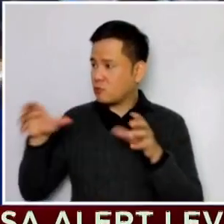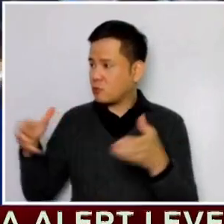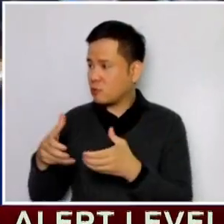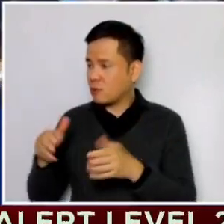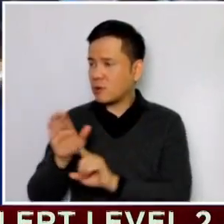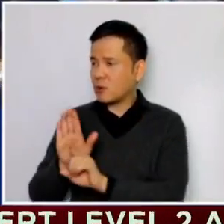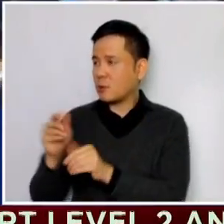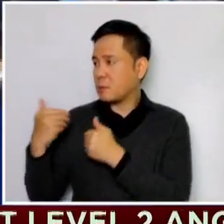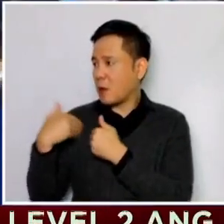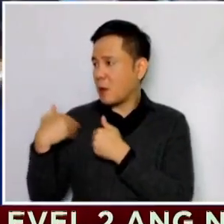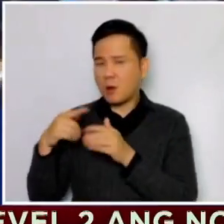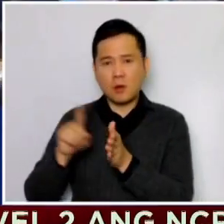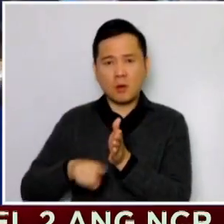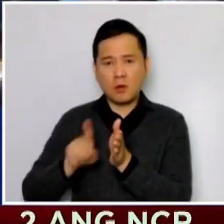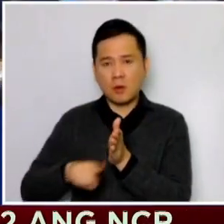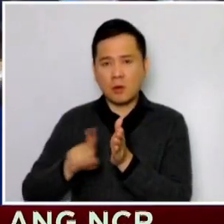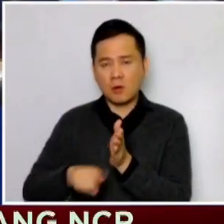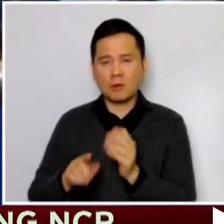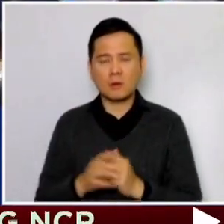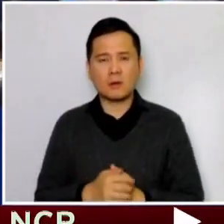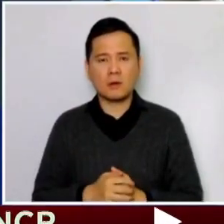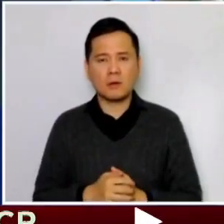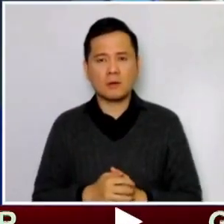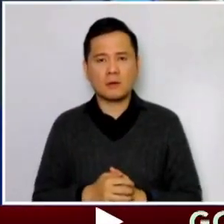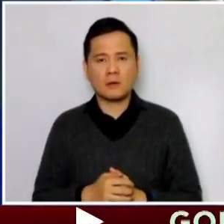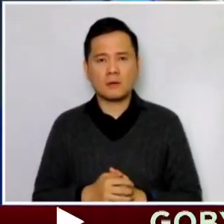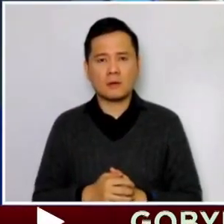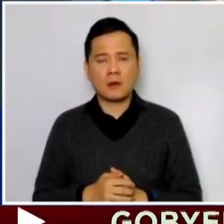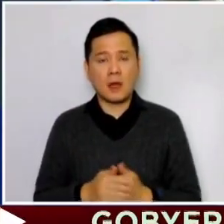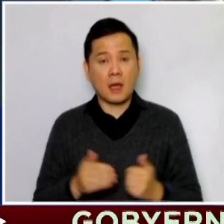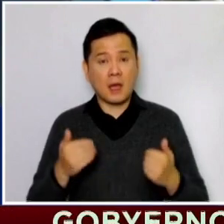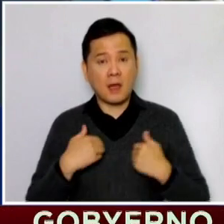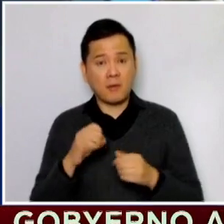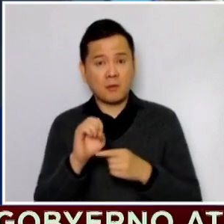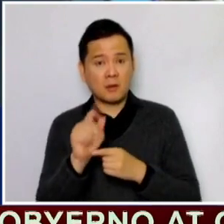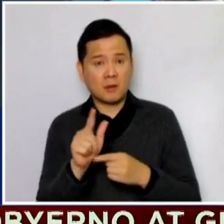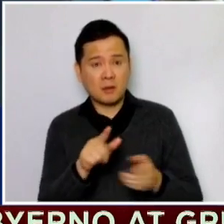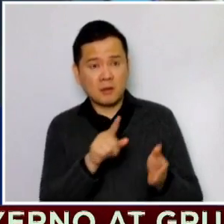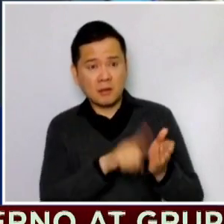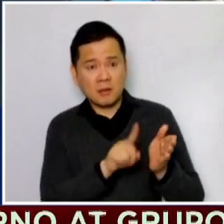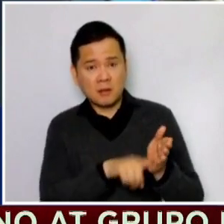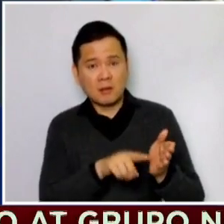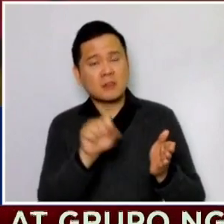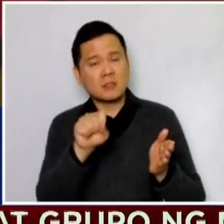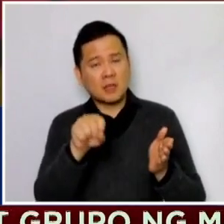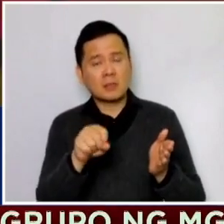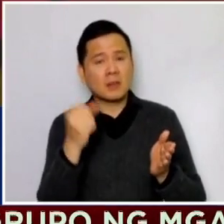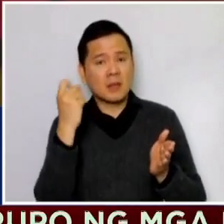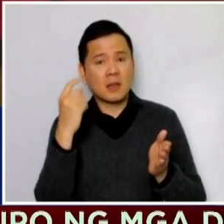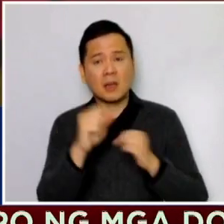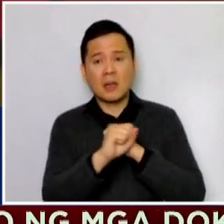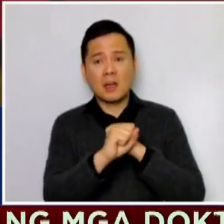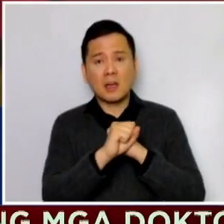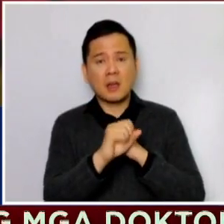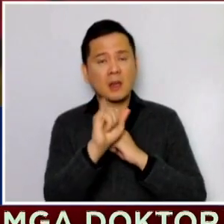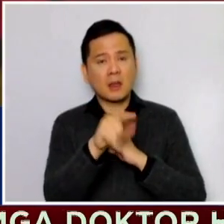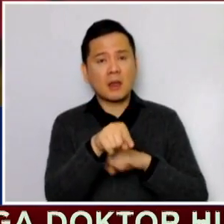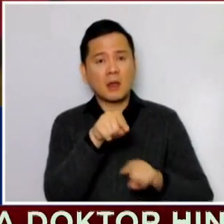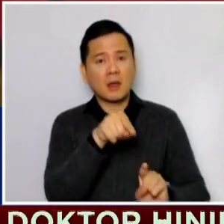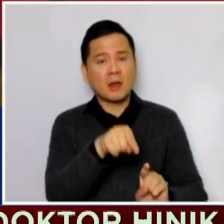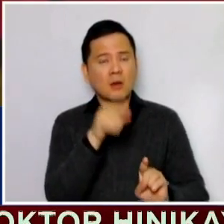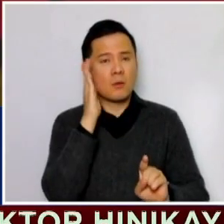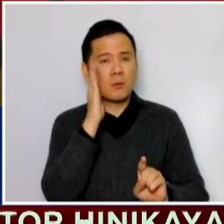Isusumiti pa lang ng komite sa plenaryo ang ulat nito. Pero dahil magkakampanya na, malamang pagkatapos ng halalan na ito mapagbutuhan ng